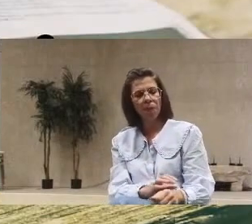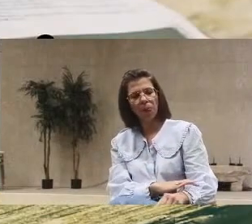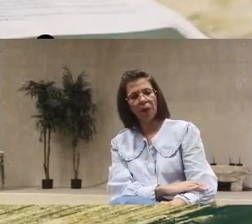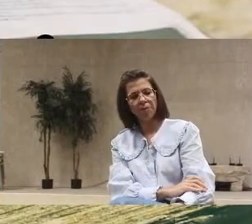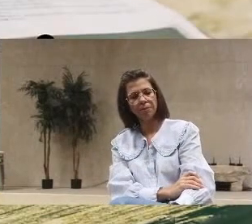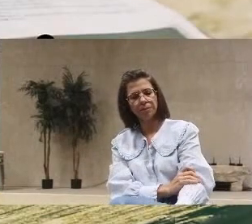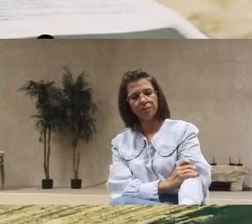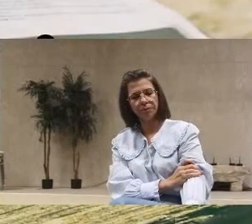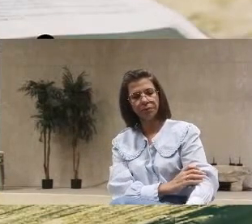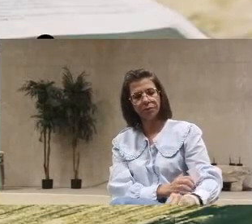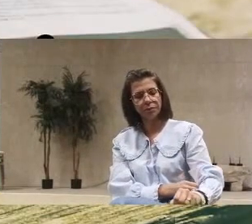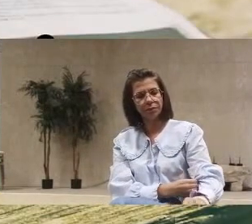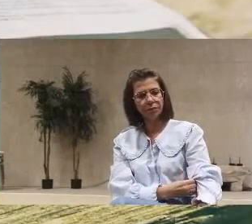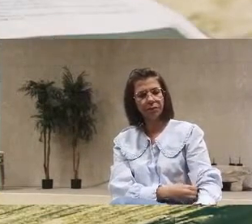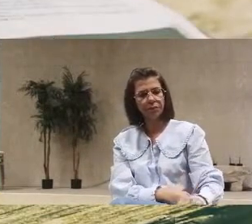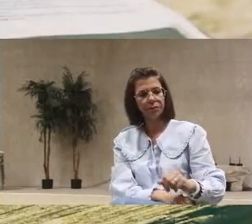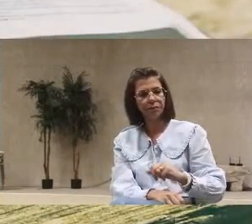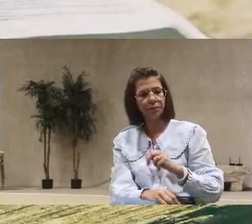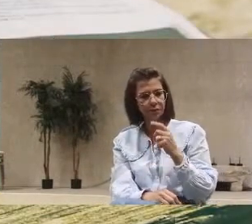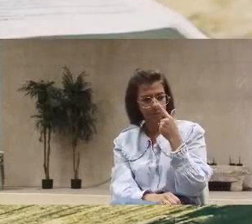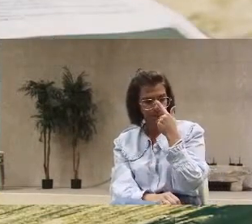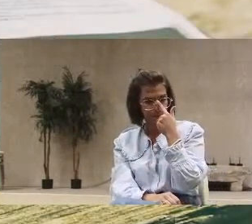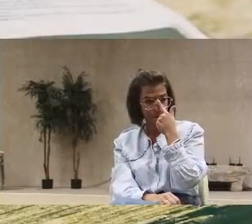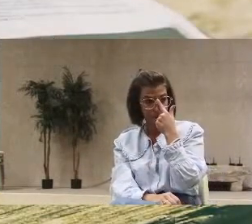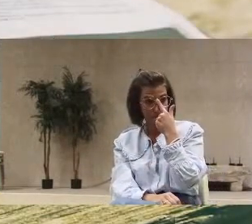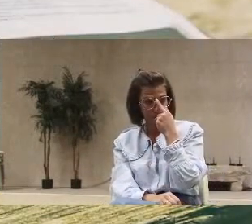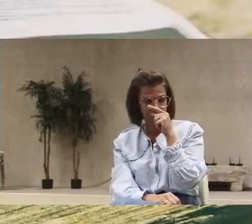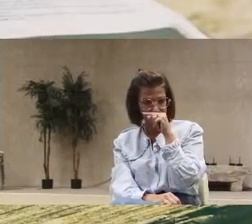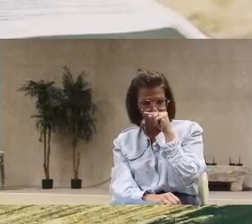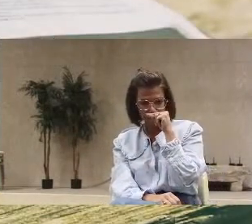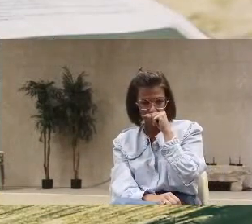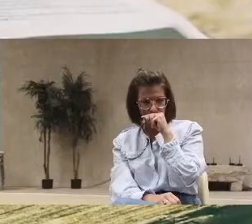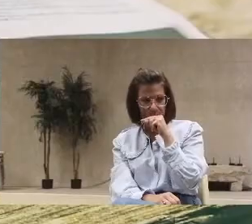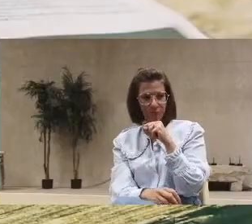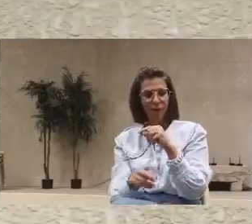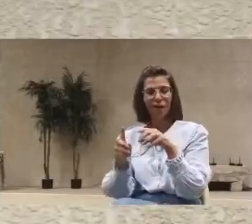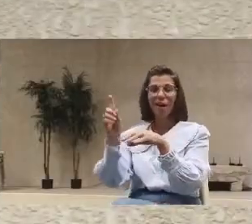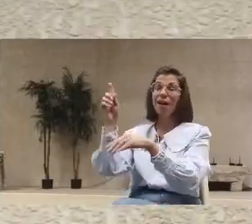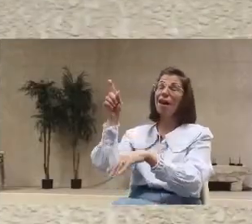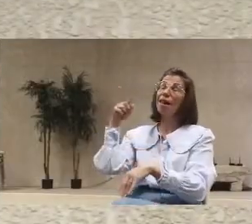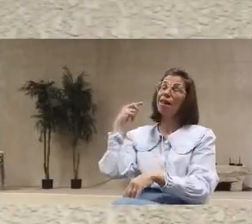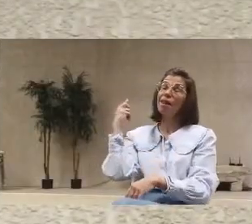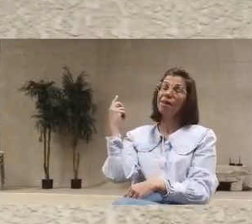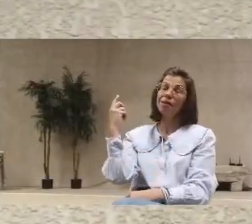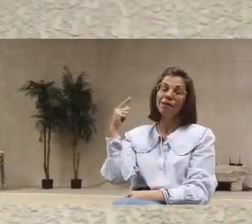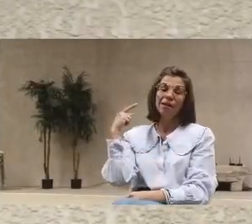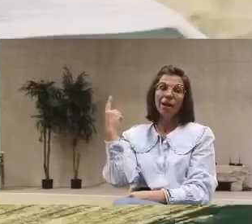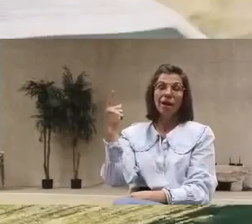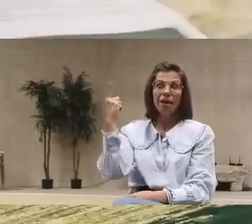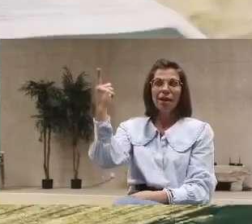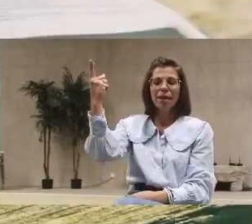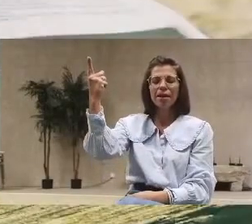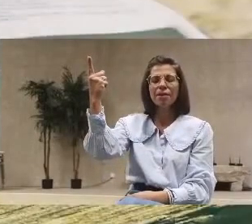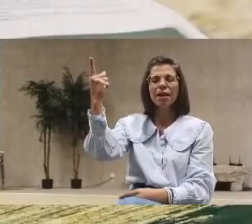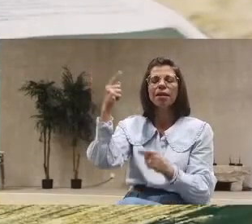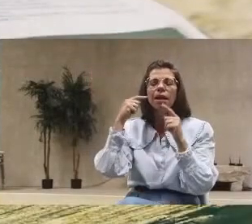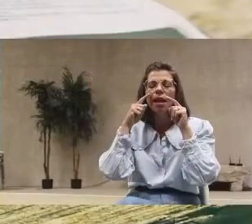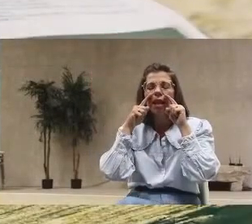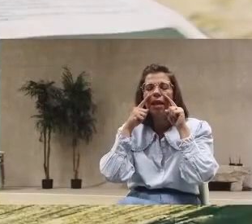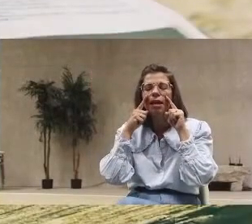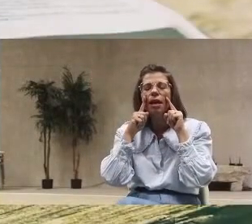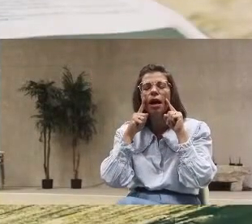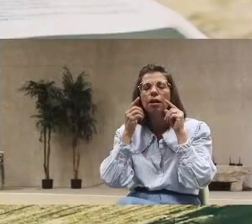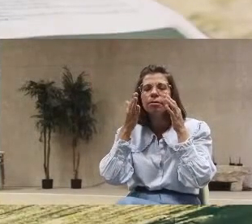Encore Esaïe 25, verset 8 « L'Éternel essuie les larmes de tous les visages, il fait disparaître de toute la terre